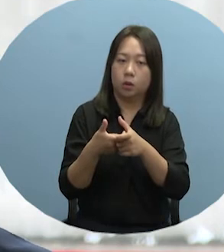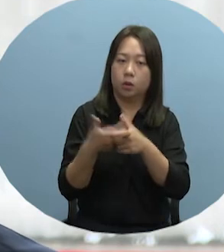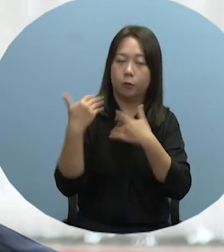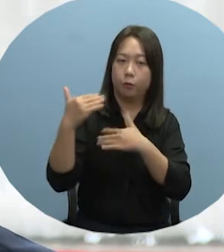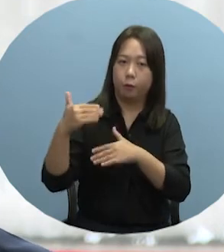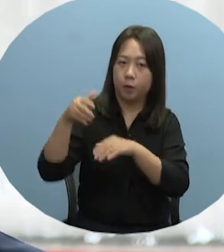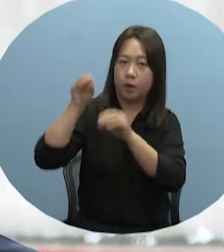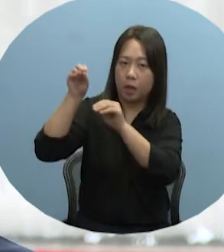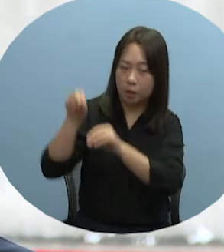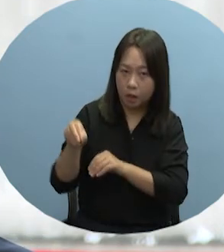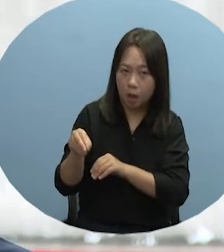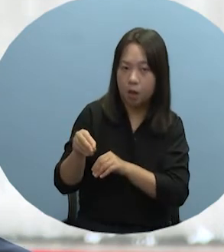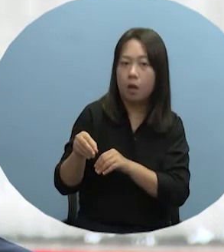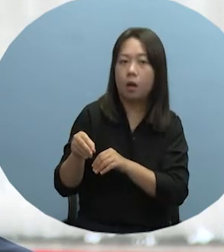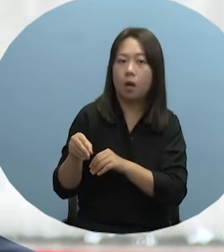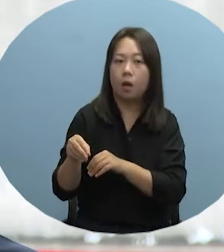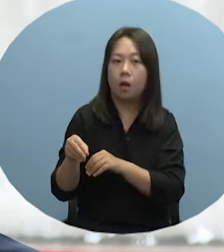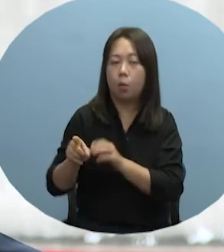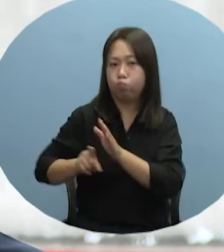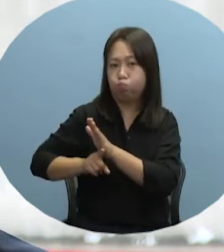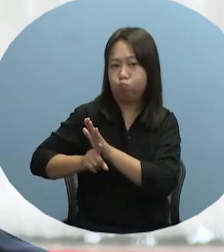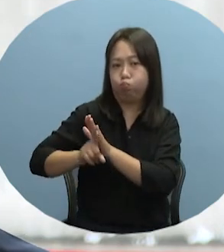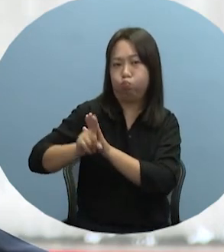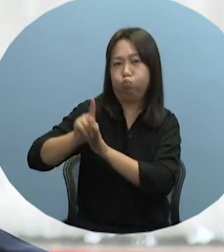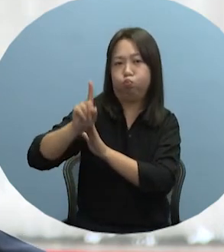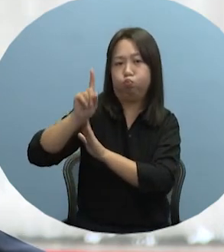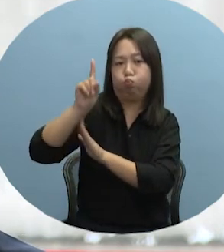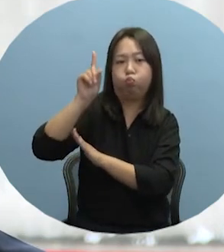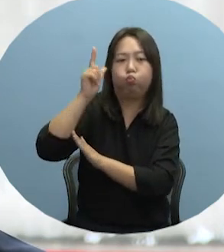公司入口龙虾的数量是上升大幅